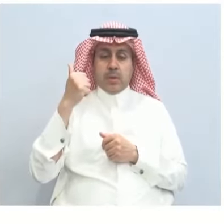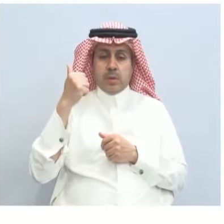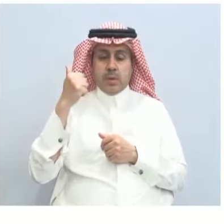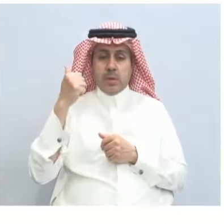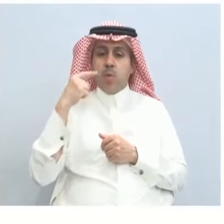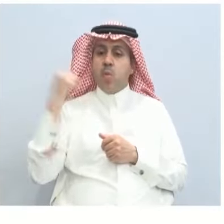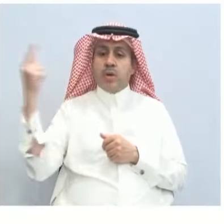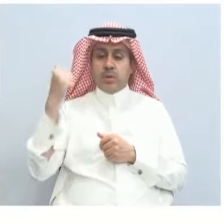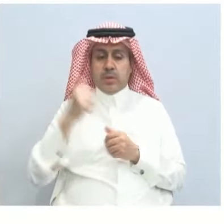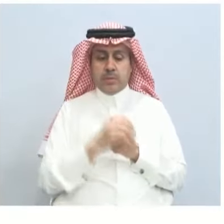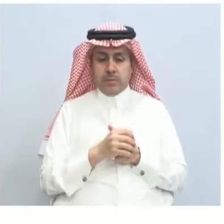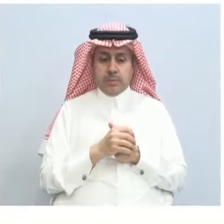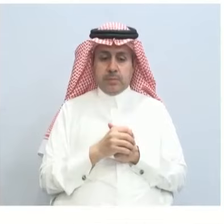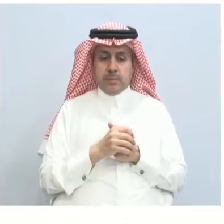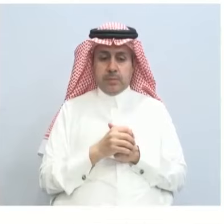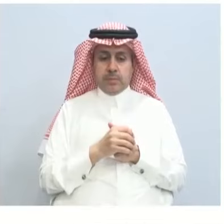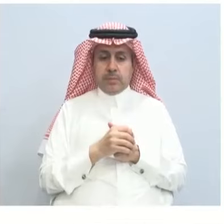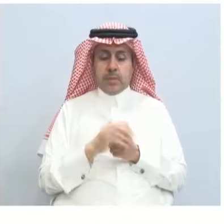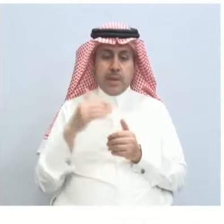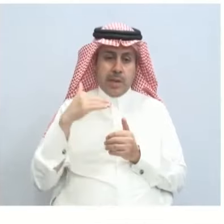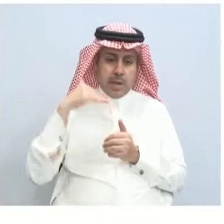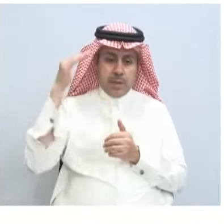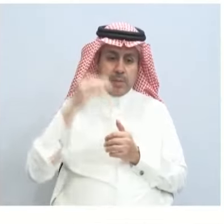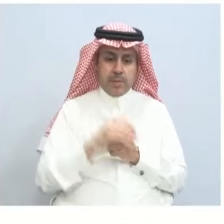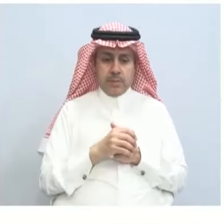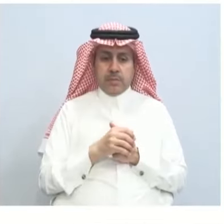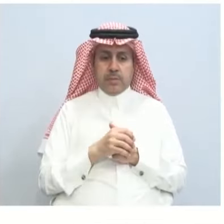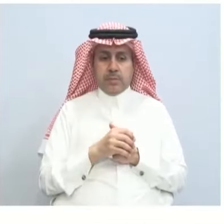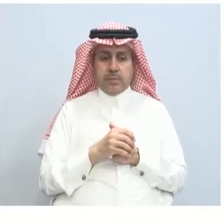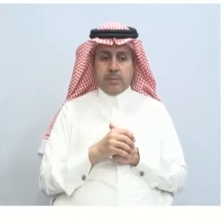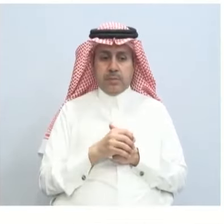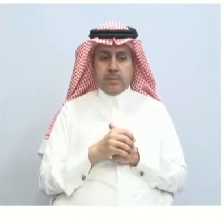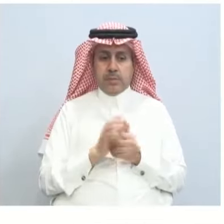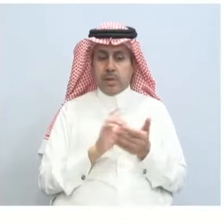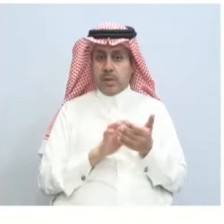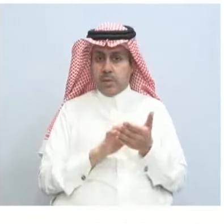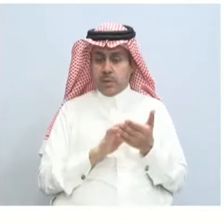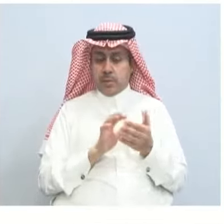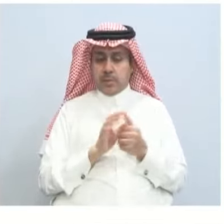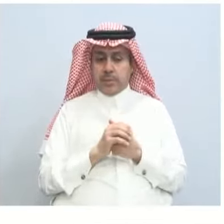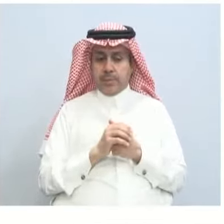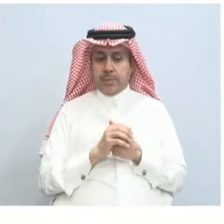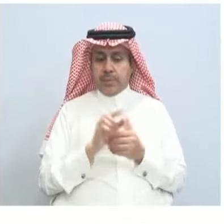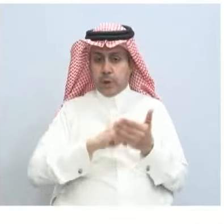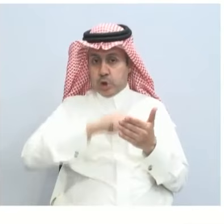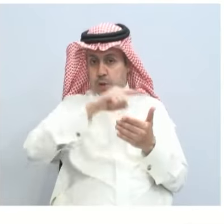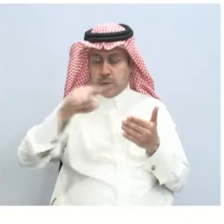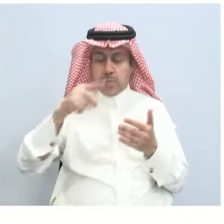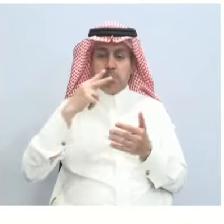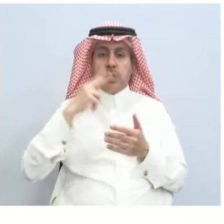حيكون اكبر من ال 16 بشويه يعني لو حبينا نحسبه جذر